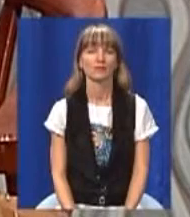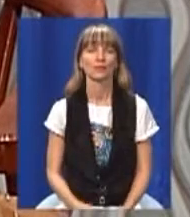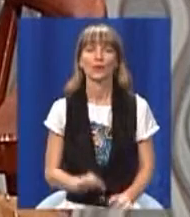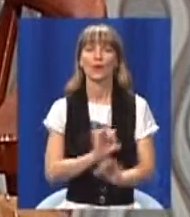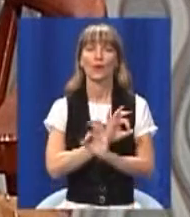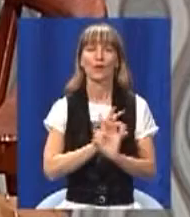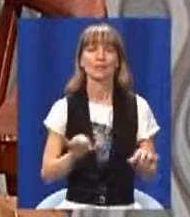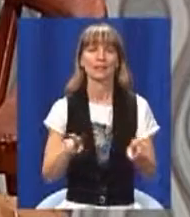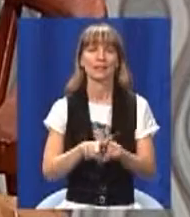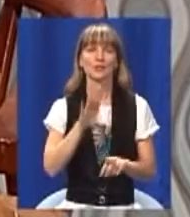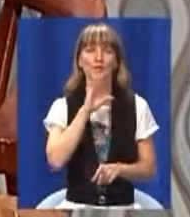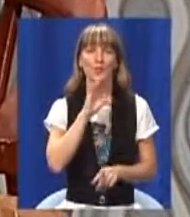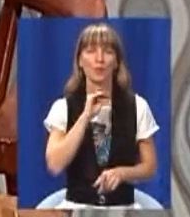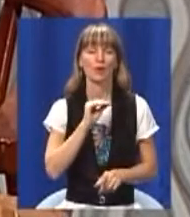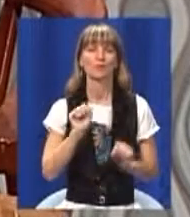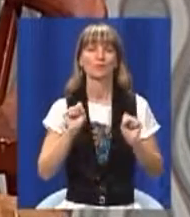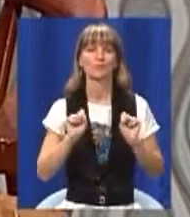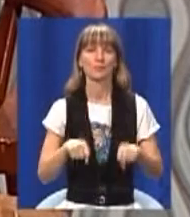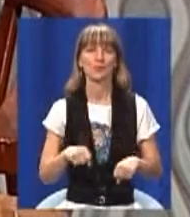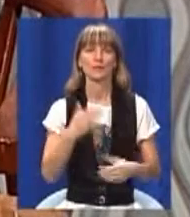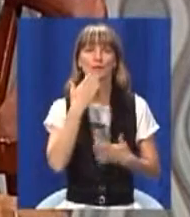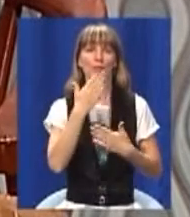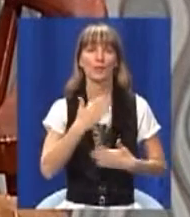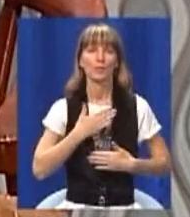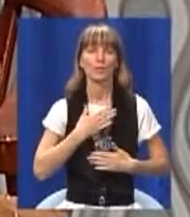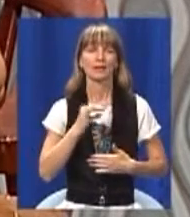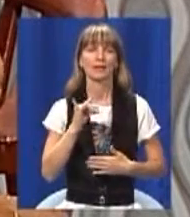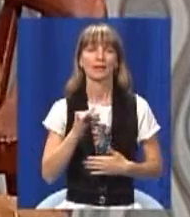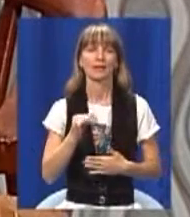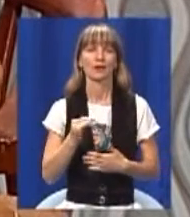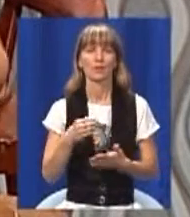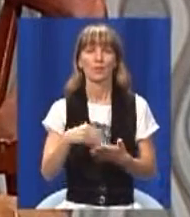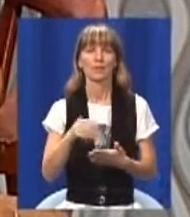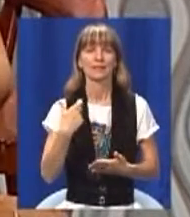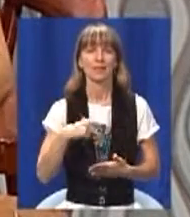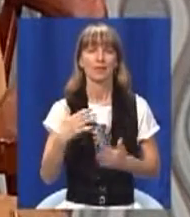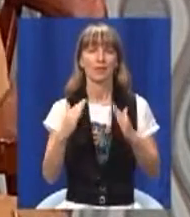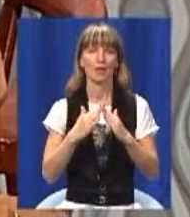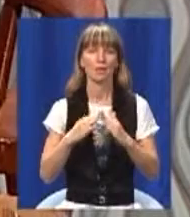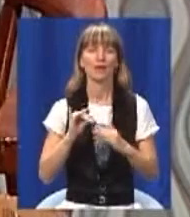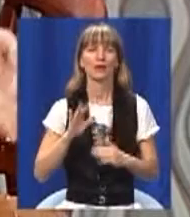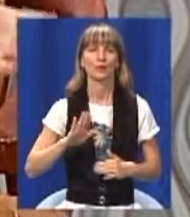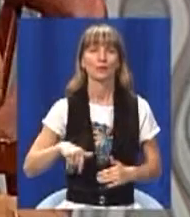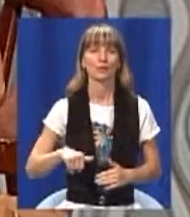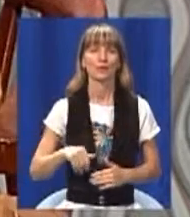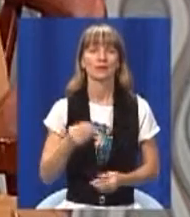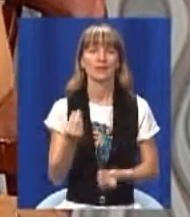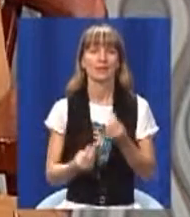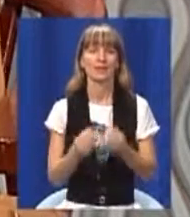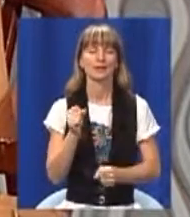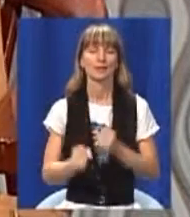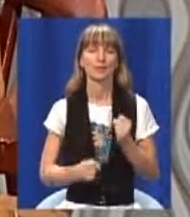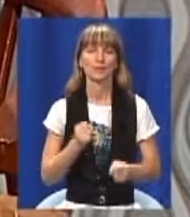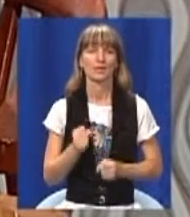Чудовий такий песик, ну, можна прямо закохатися і завести його собі вдома. І нехай бавиться,